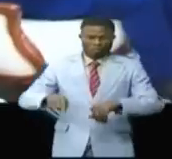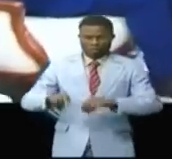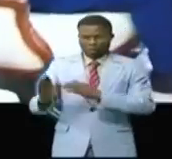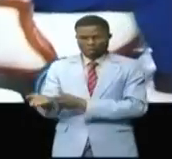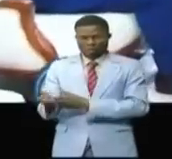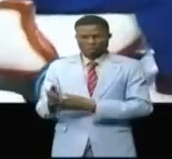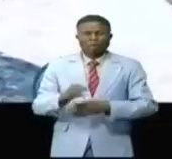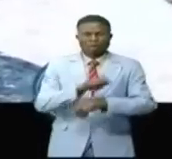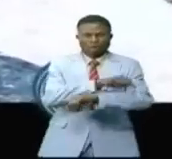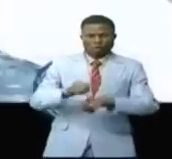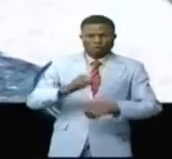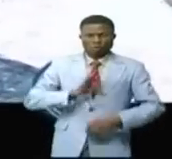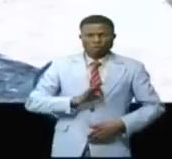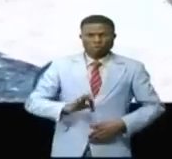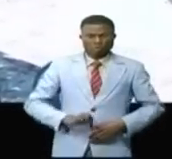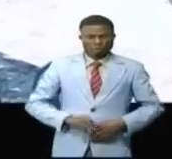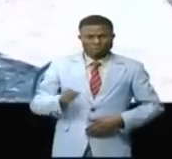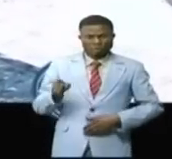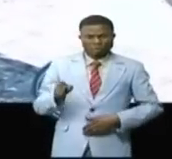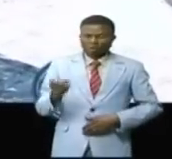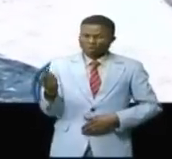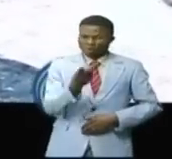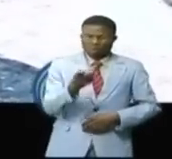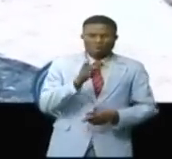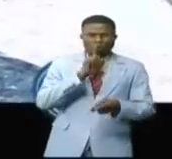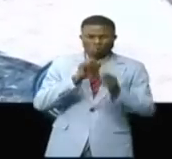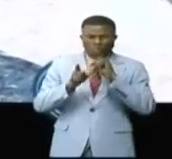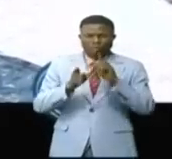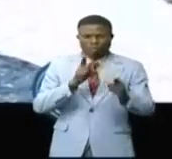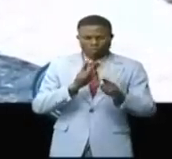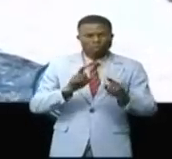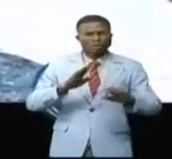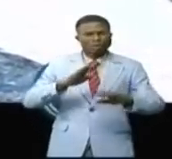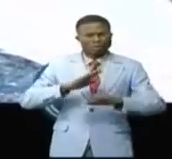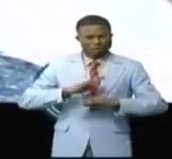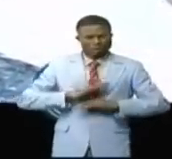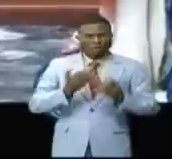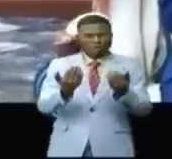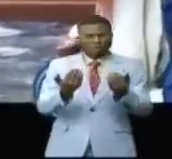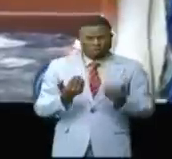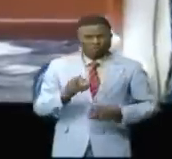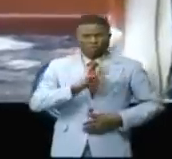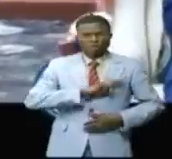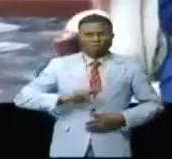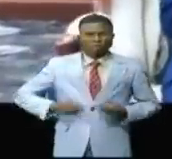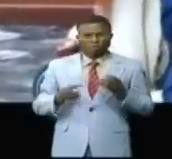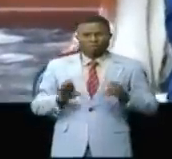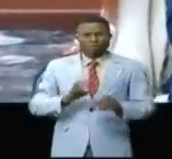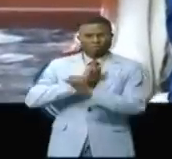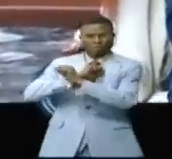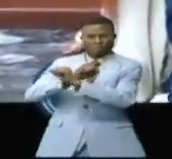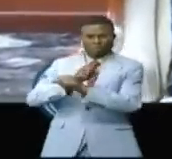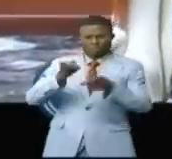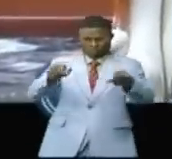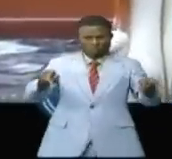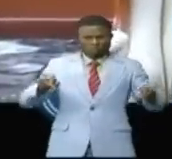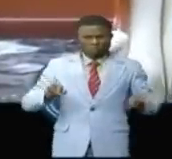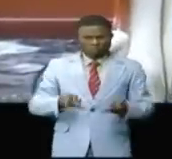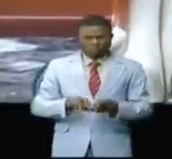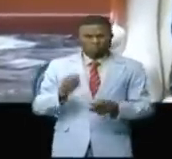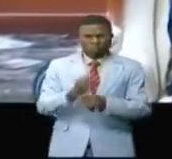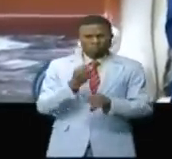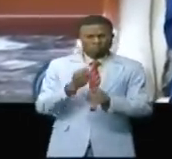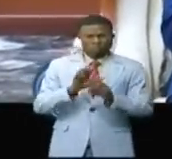de l'union africaine par les chefs de l'état ces derniers s'est dit rassuré par la volonté de la rdc de protéger l'environnement dans ses efforts de développement